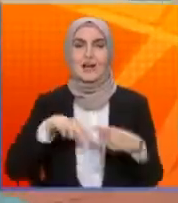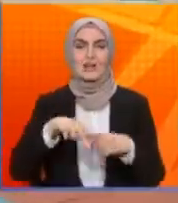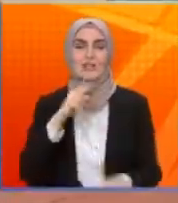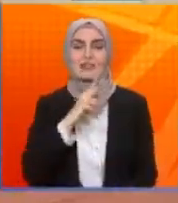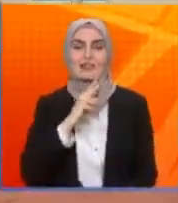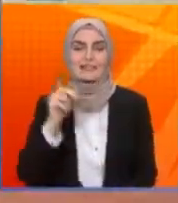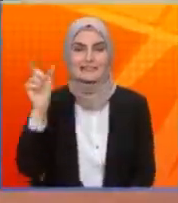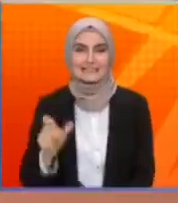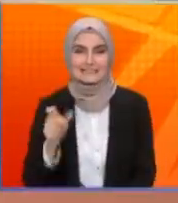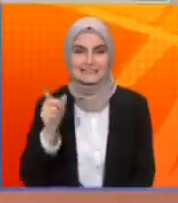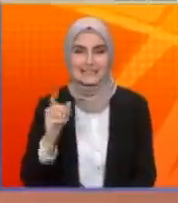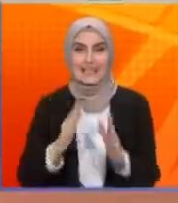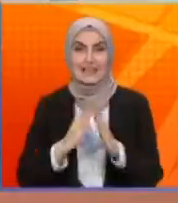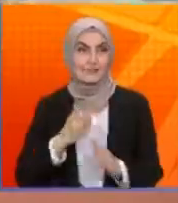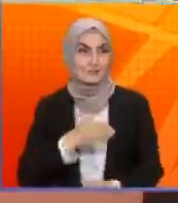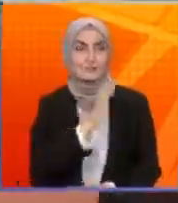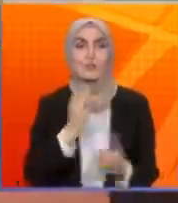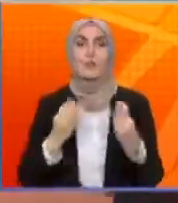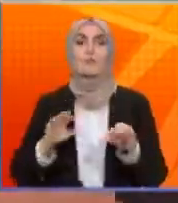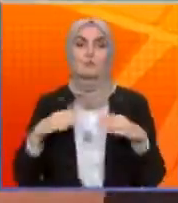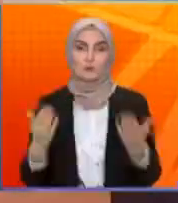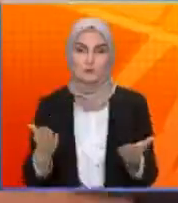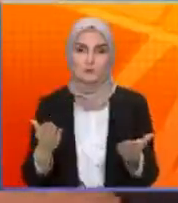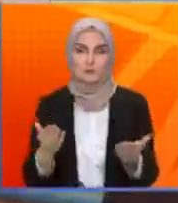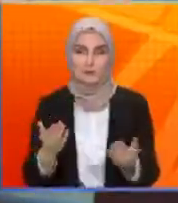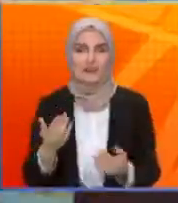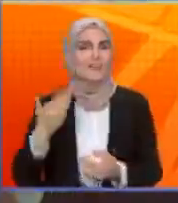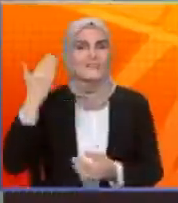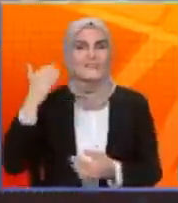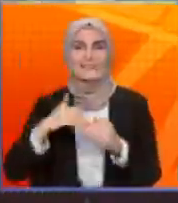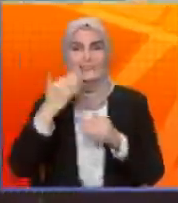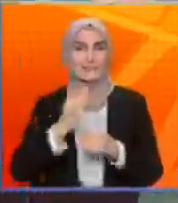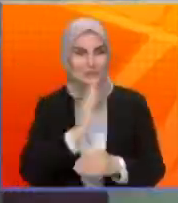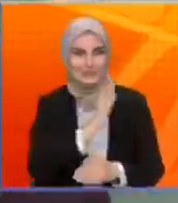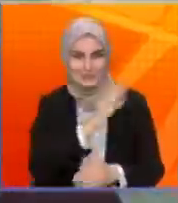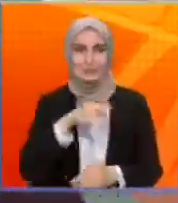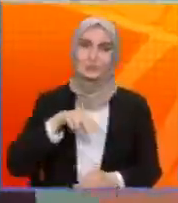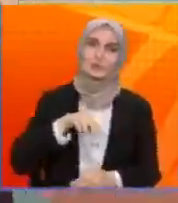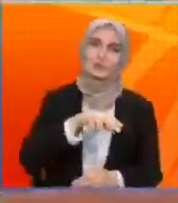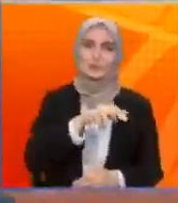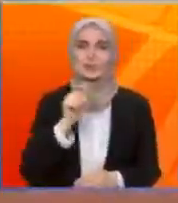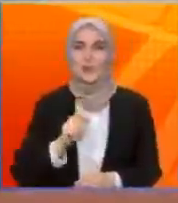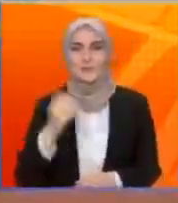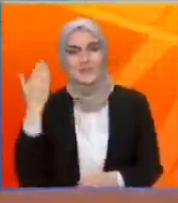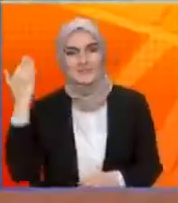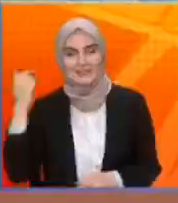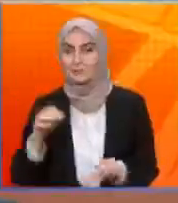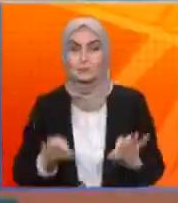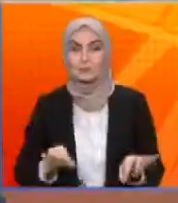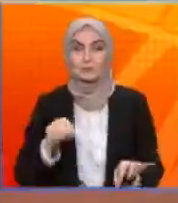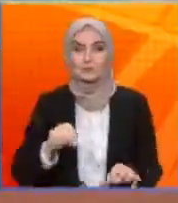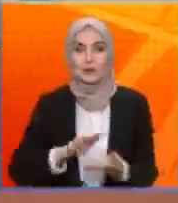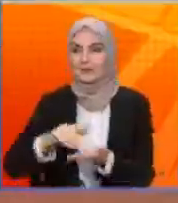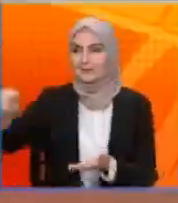evden çıkamıyordu. Belirli aralıklarda çıktığında da parkta yürüyüş yapıyordu. Ama bugün o da bu alanda arkadaşlarıyla birlikte toplandı ve spor